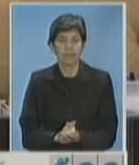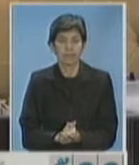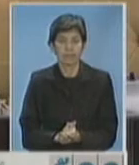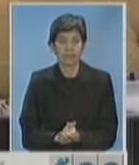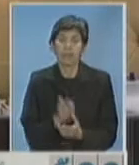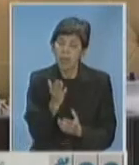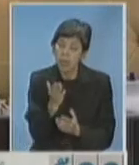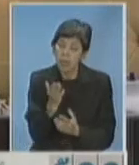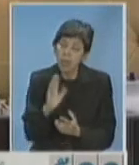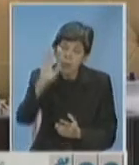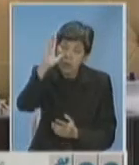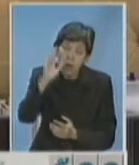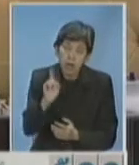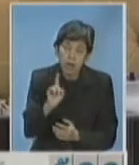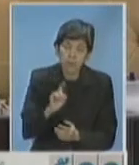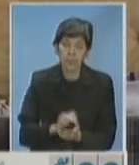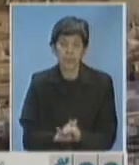ท่านอัตพรประท้วงหน่อยฮะ